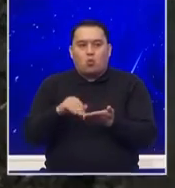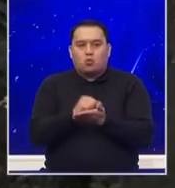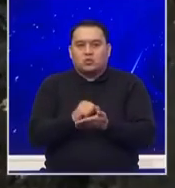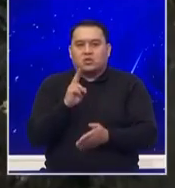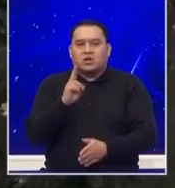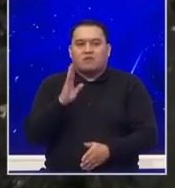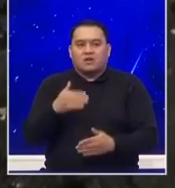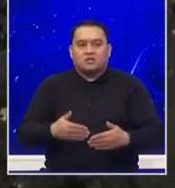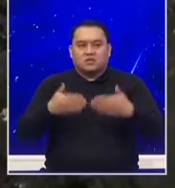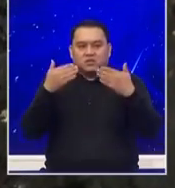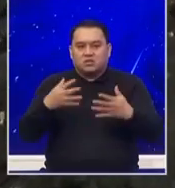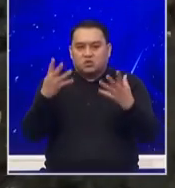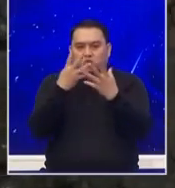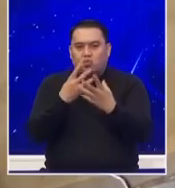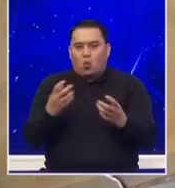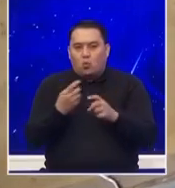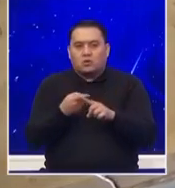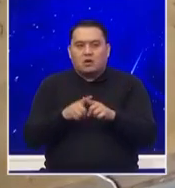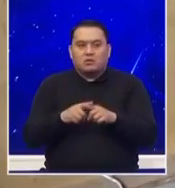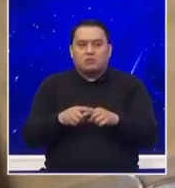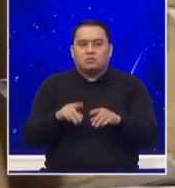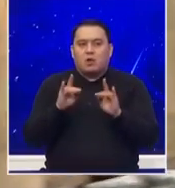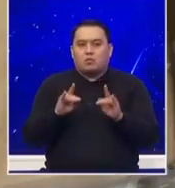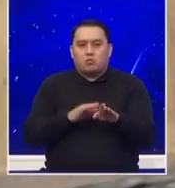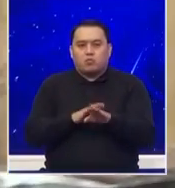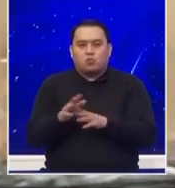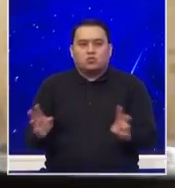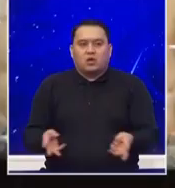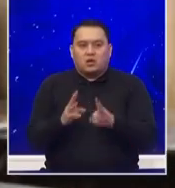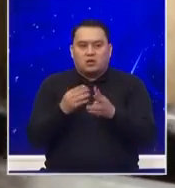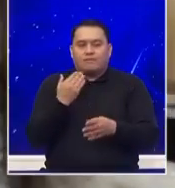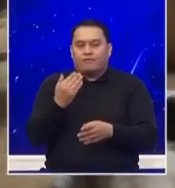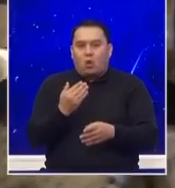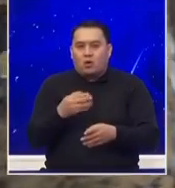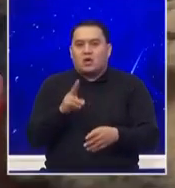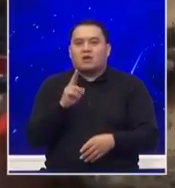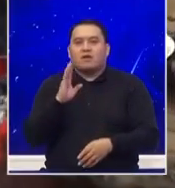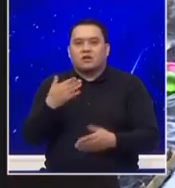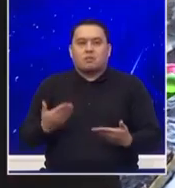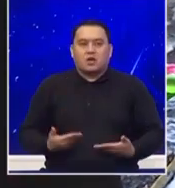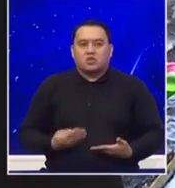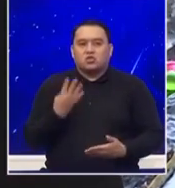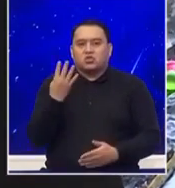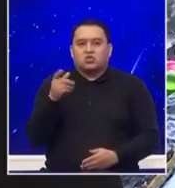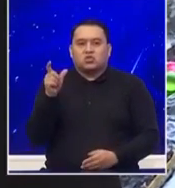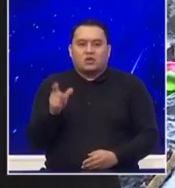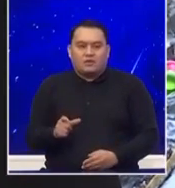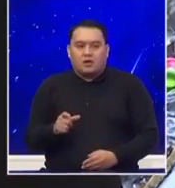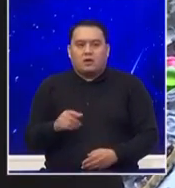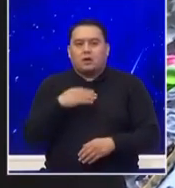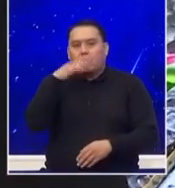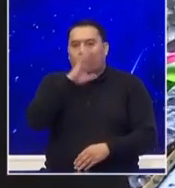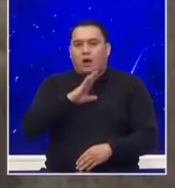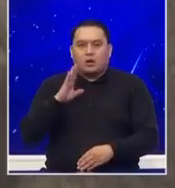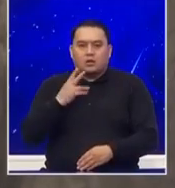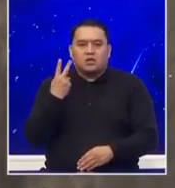квартиру. Стены почернели от дыма. Посуда и мебель полностью сгорели. По словам очевидцев, в квартире проживают 4 человека. Родители и